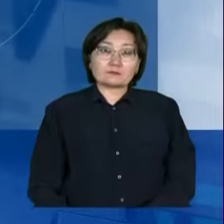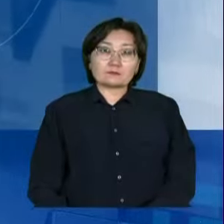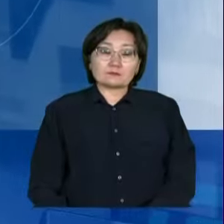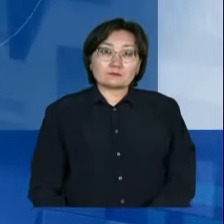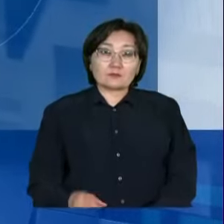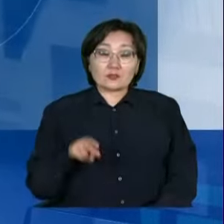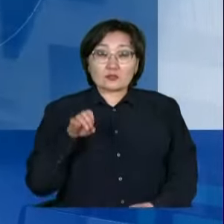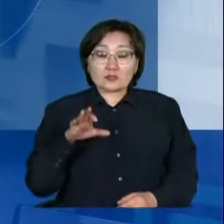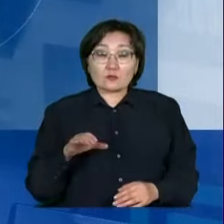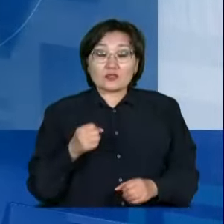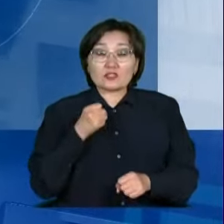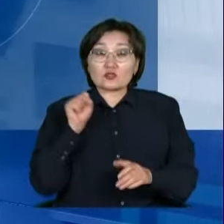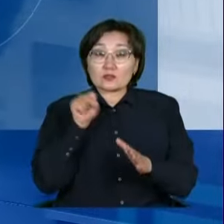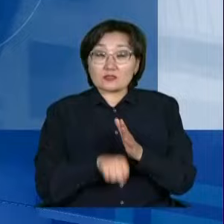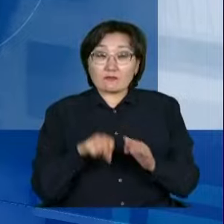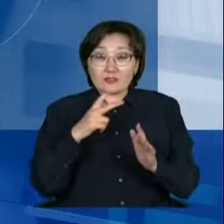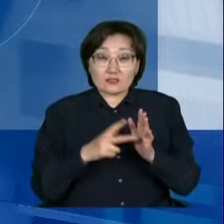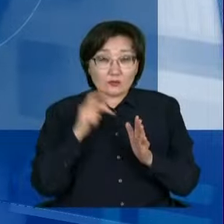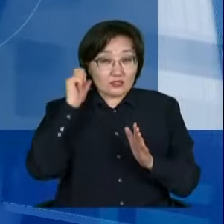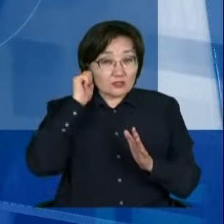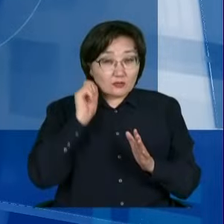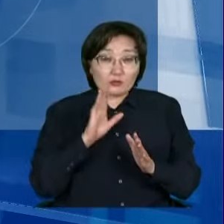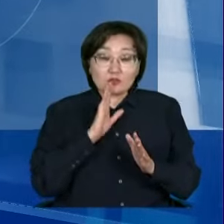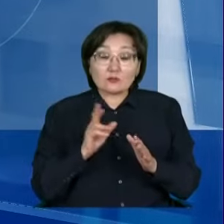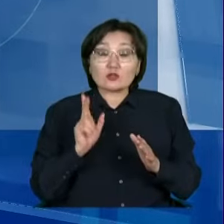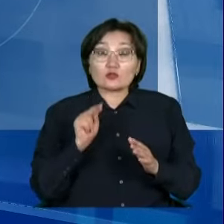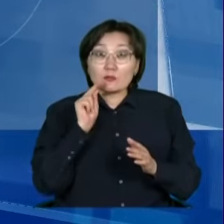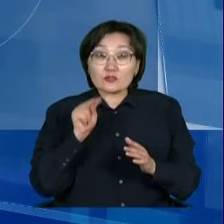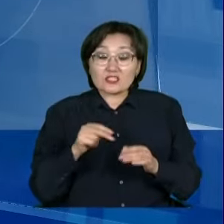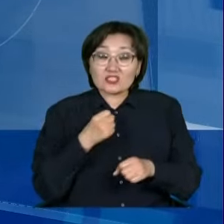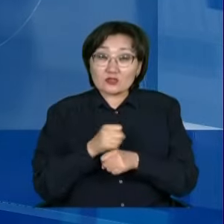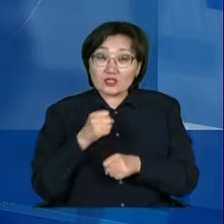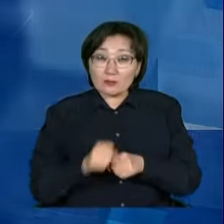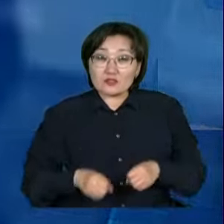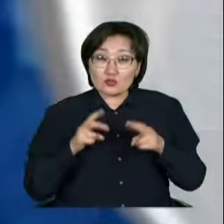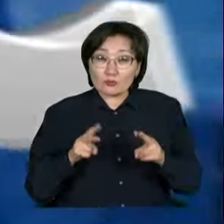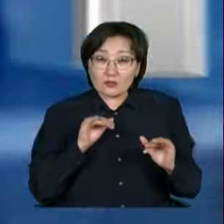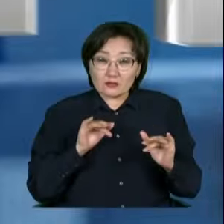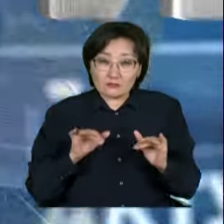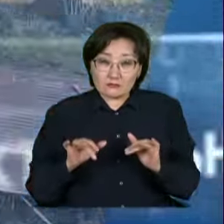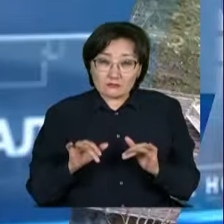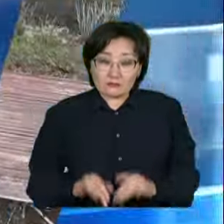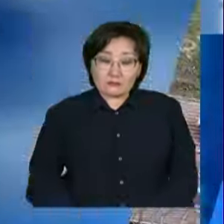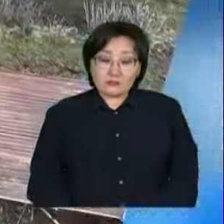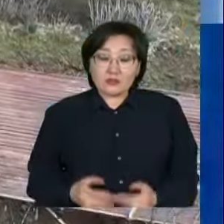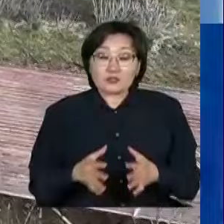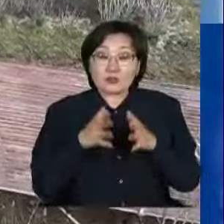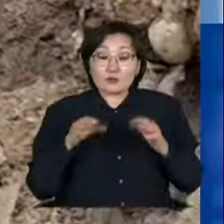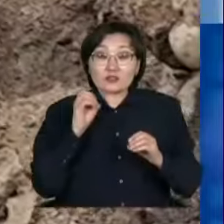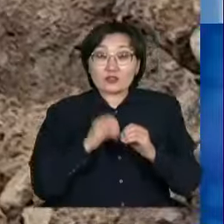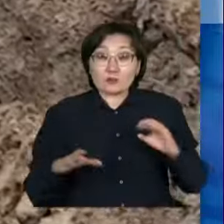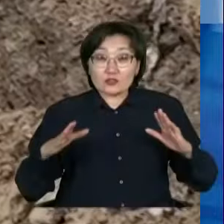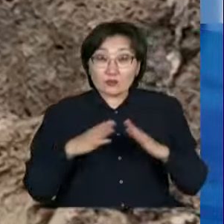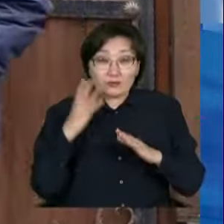В Кунаеве зверски убили 18-летнюю девушку. Кто виноват в жестоком преступлении? Более десятка